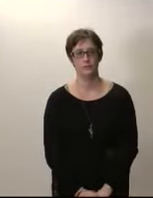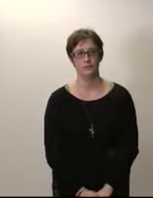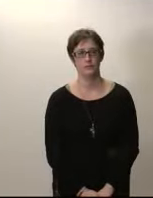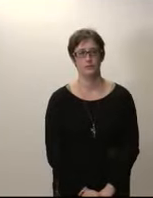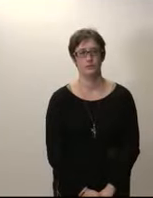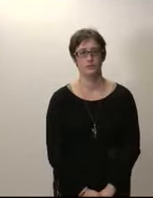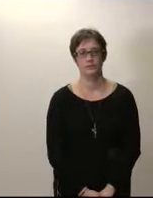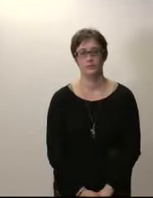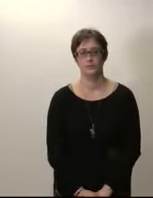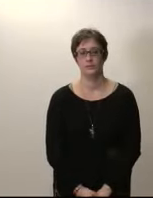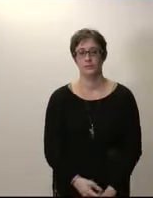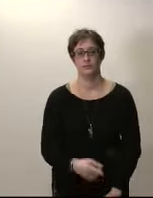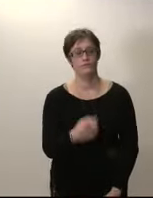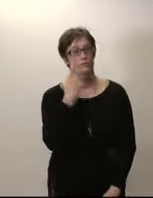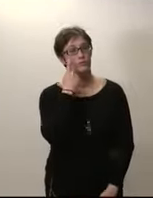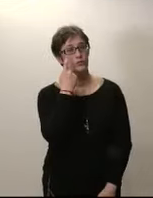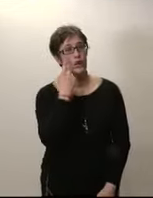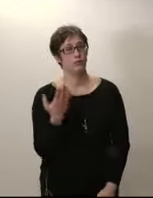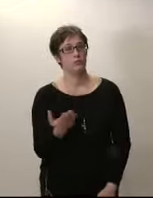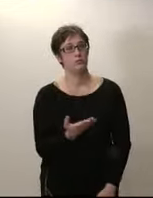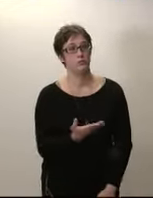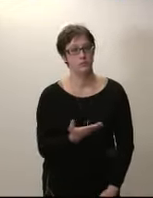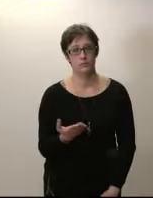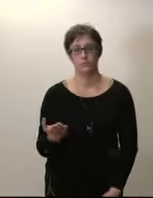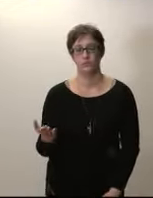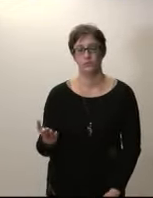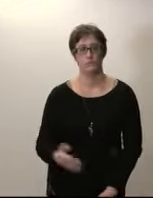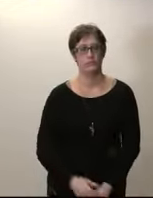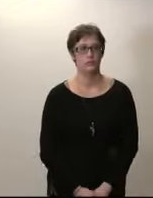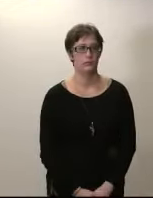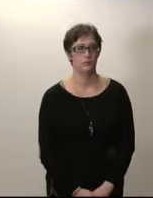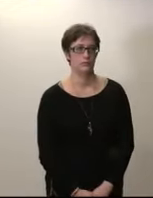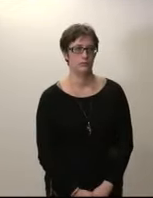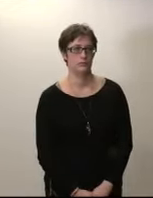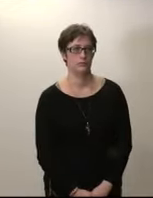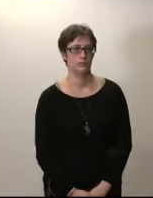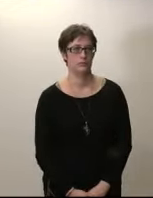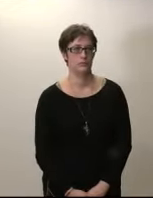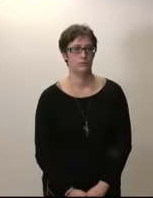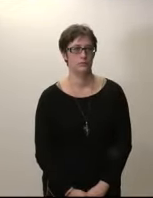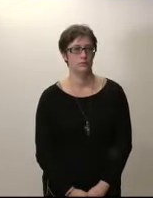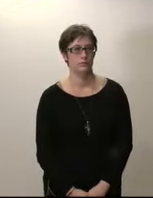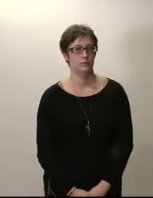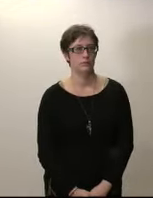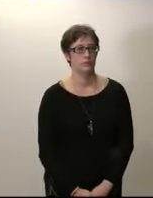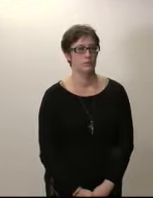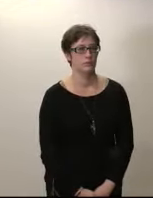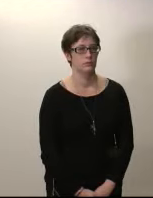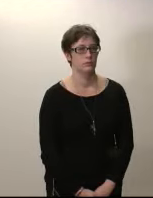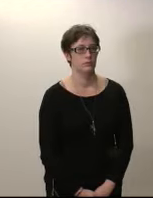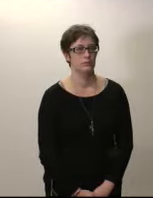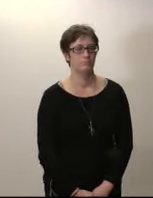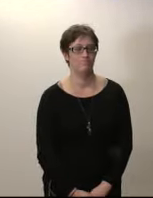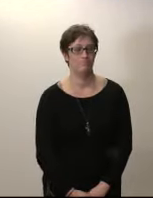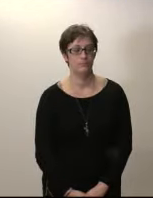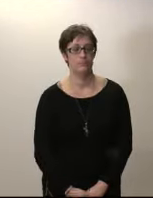Y a-t-il des remarques, Monsieur Neuler? Bien, je vais vous dire ce qui était possible de faire